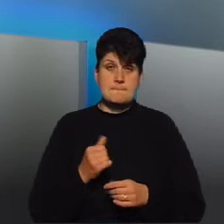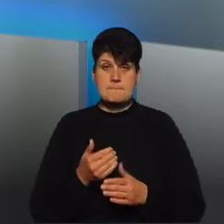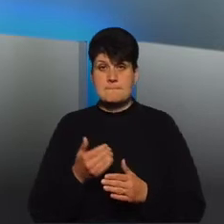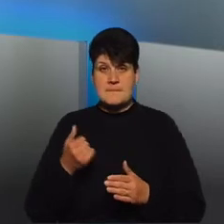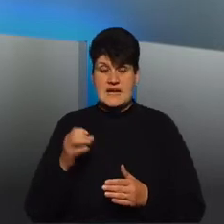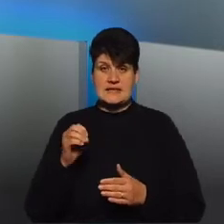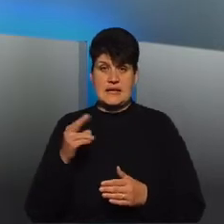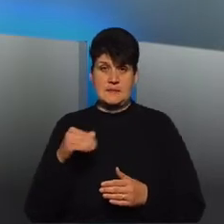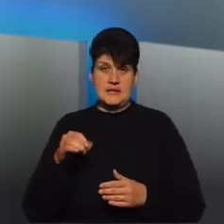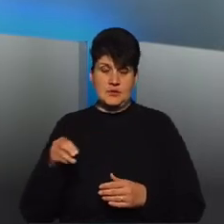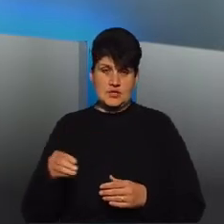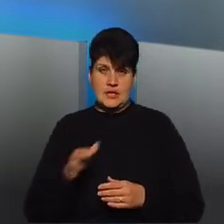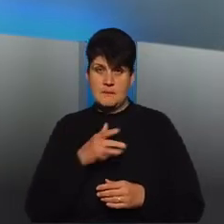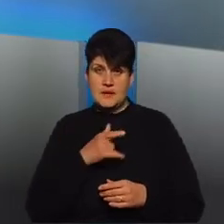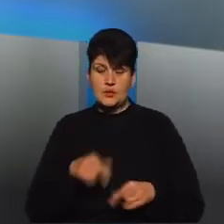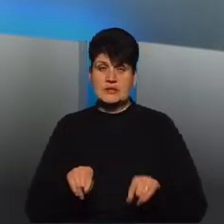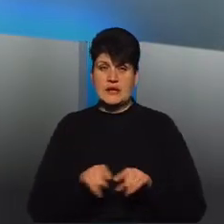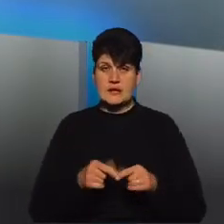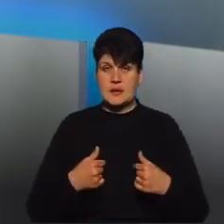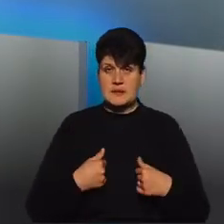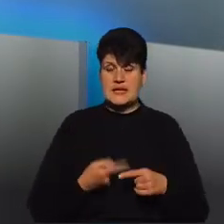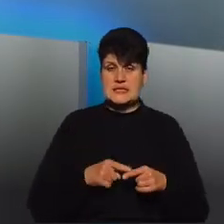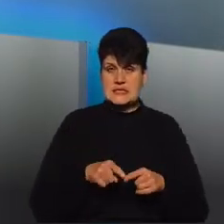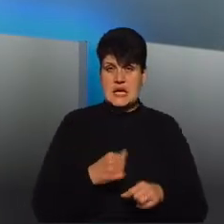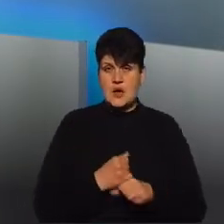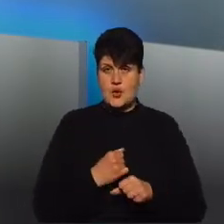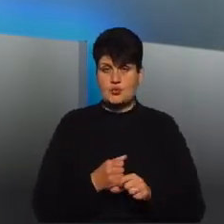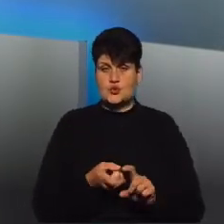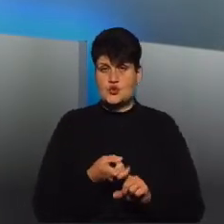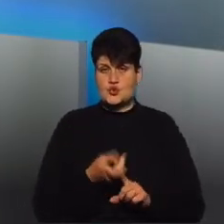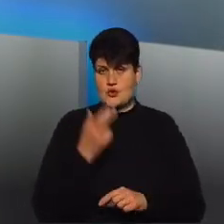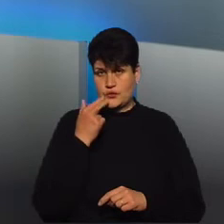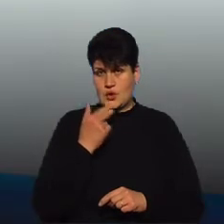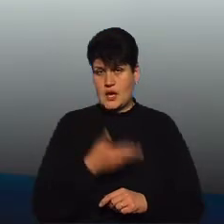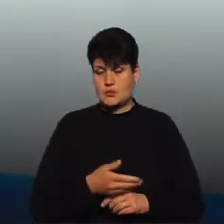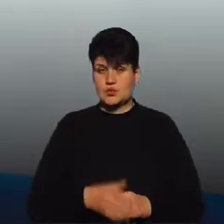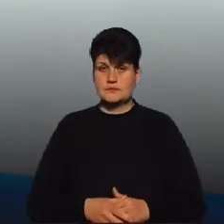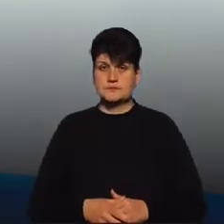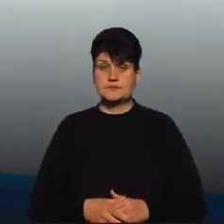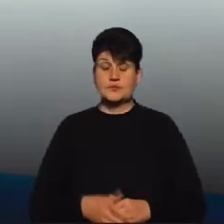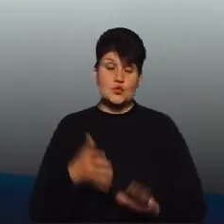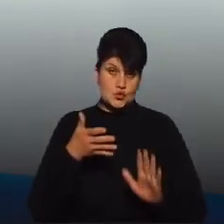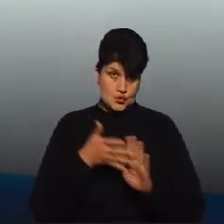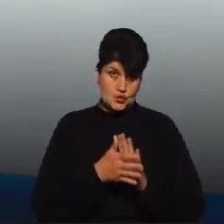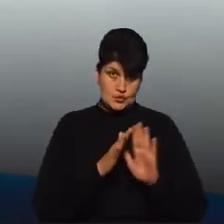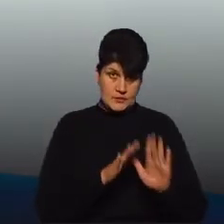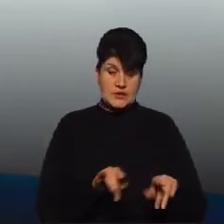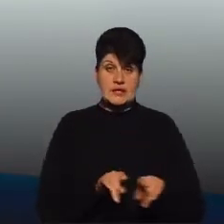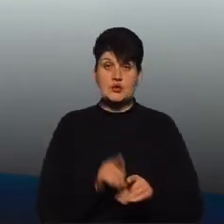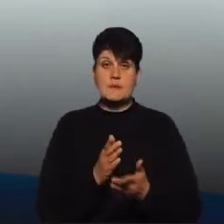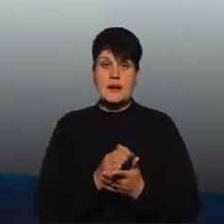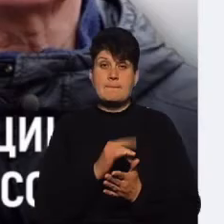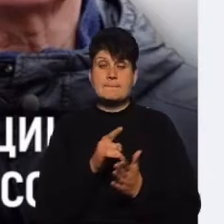період, так, як ми це робимо стосовно грипу. Зрозуміло. І також ми маємо запитання із